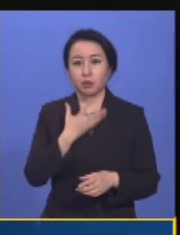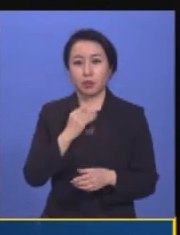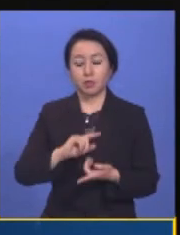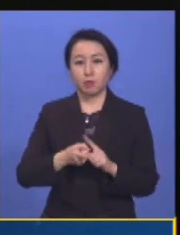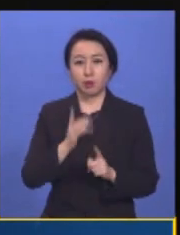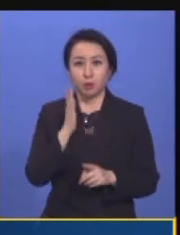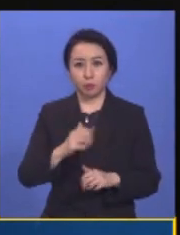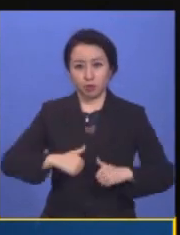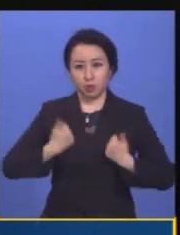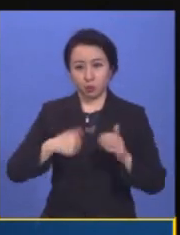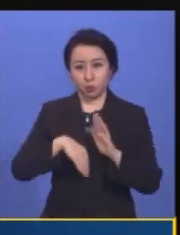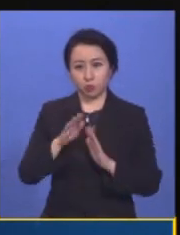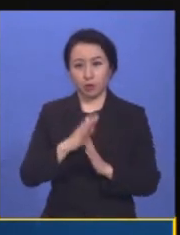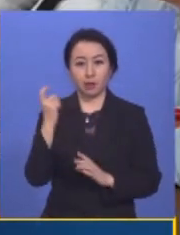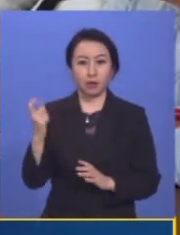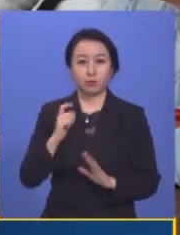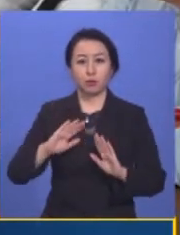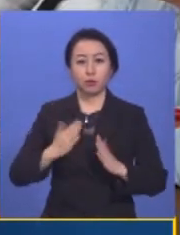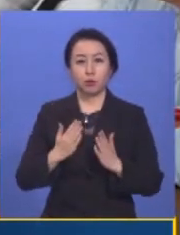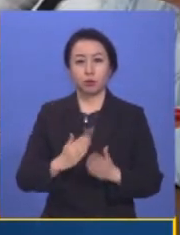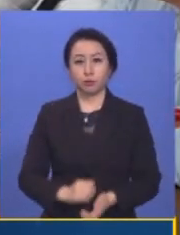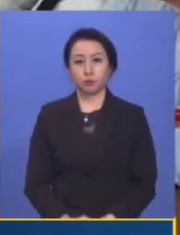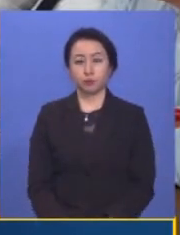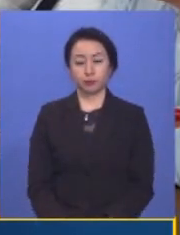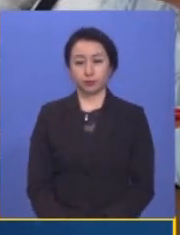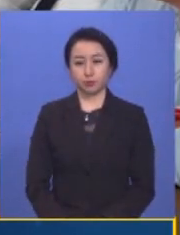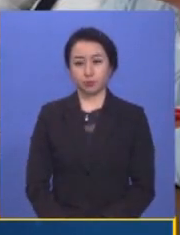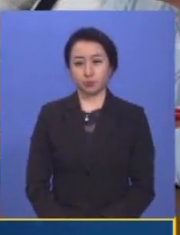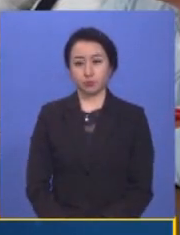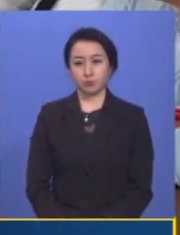заметку и будут стараться улучшить экономическую ситуацию. Илья Кудряков, Адиль Нуржанов, служба новостей.